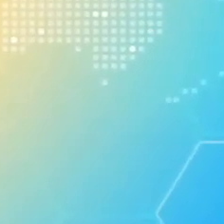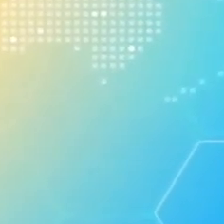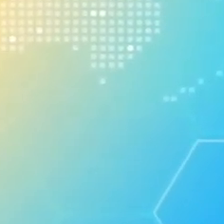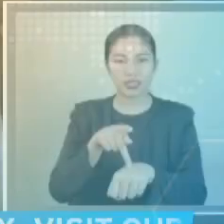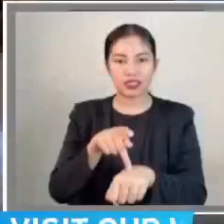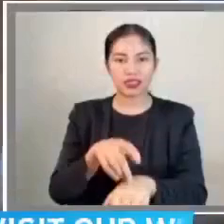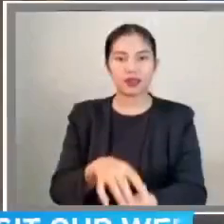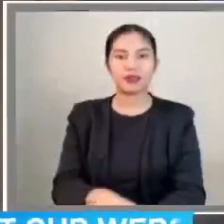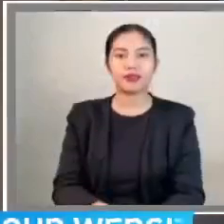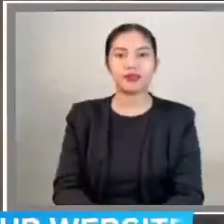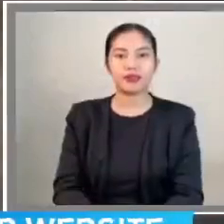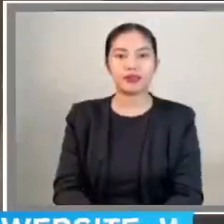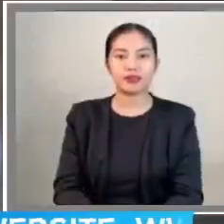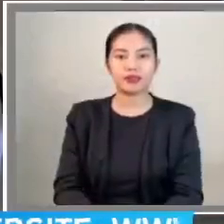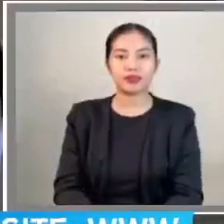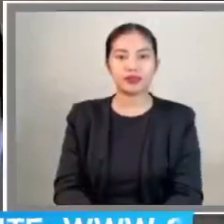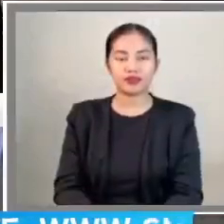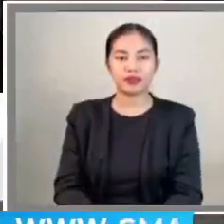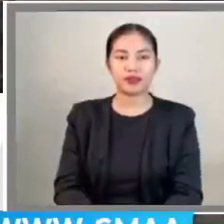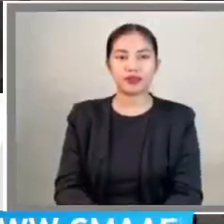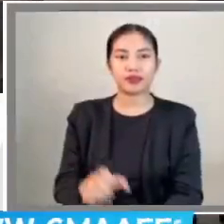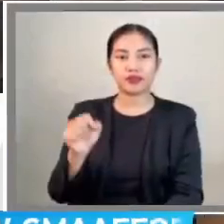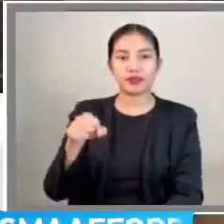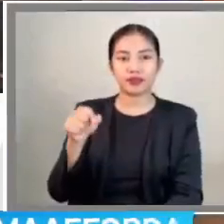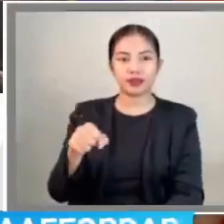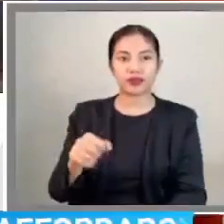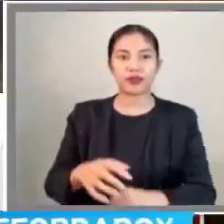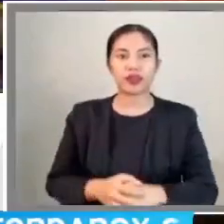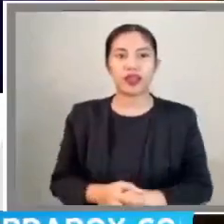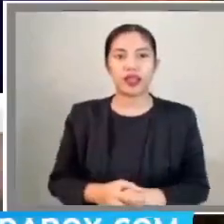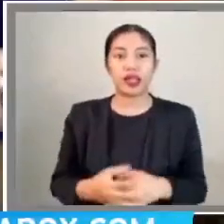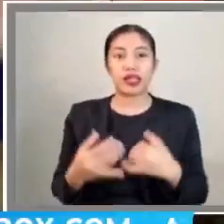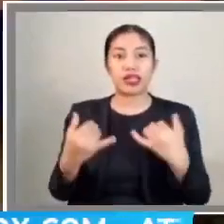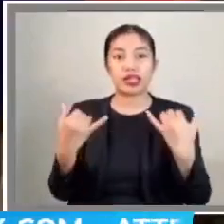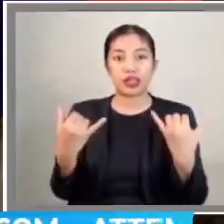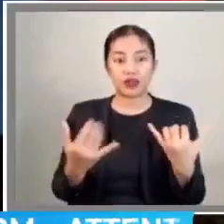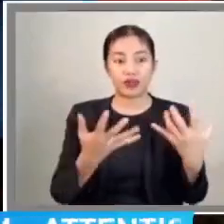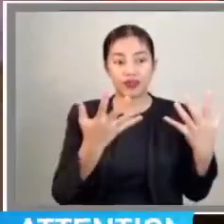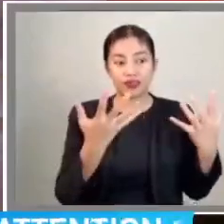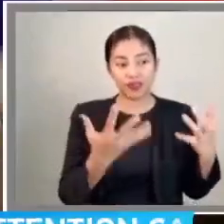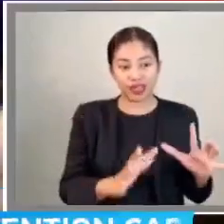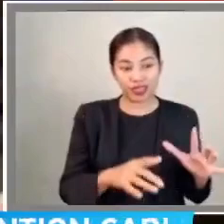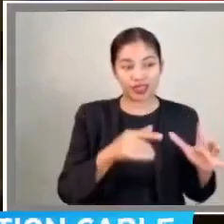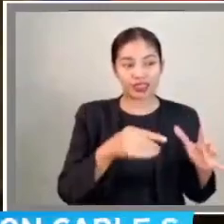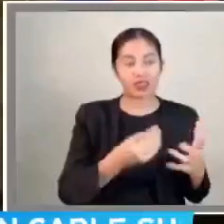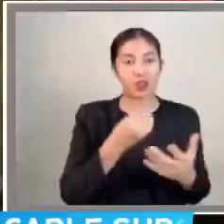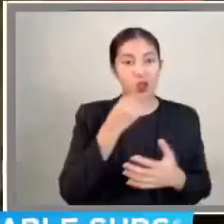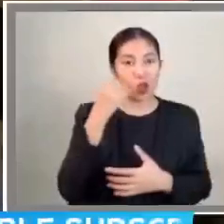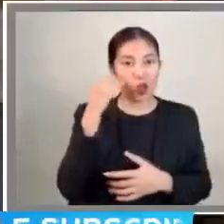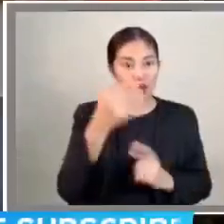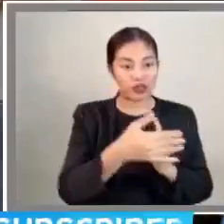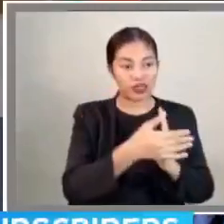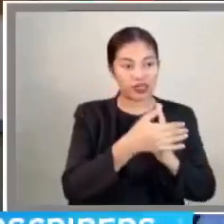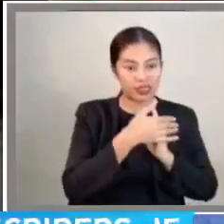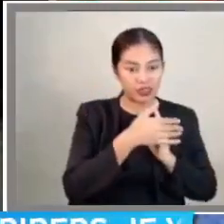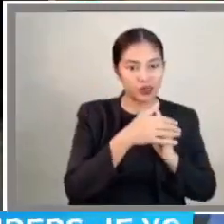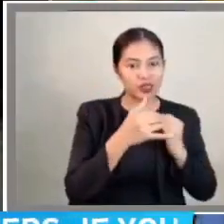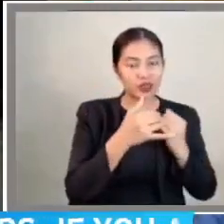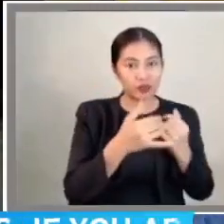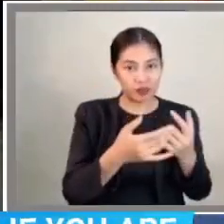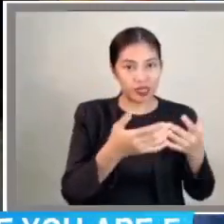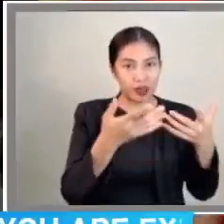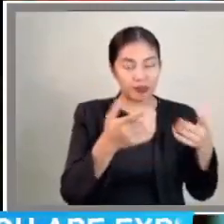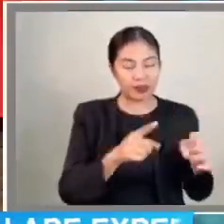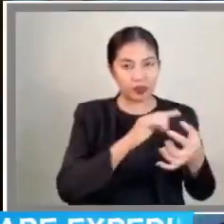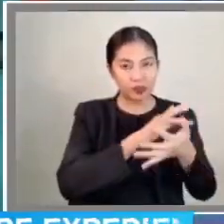Naku, Connie, yung revenge travel at revenge spending ay talagang totoo yata dahil nakikita nyo sa aking likuran napakaraming mga tao dito